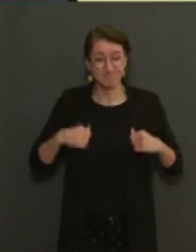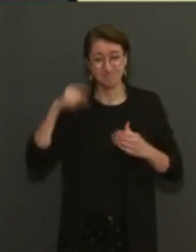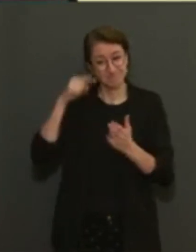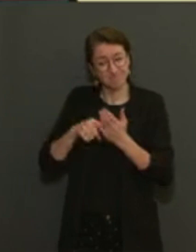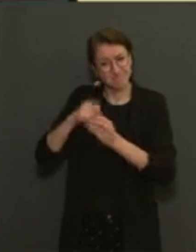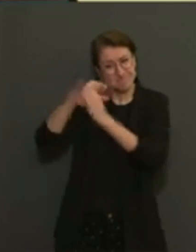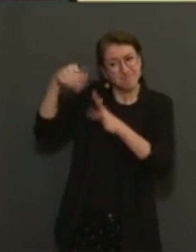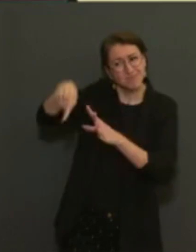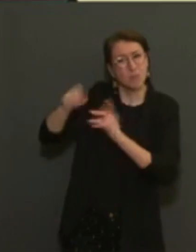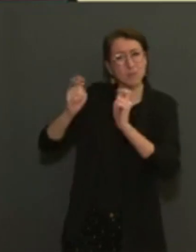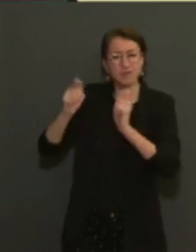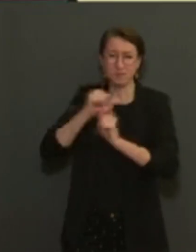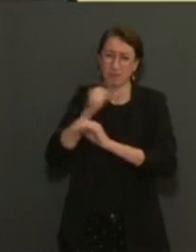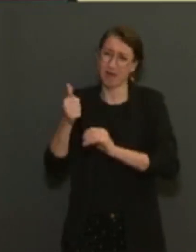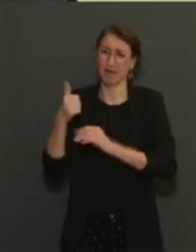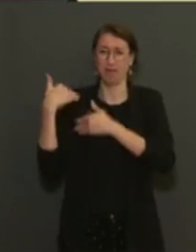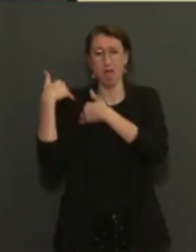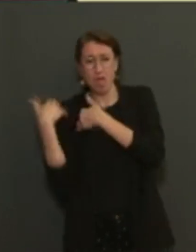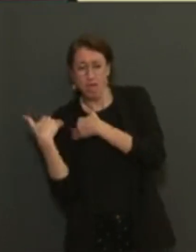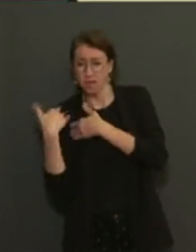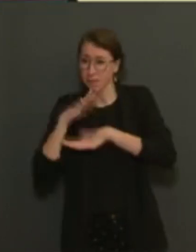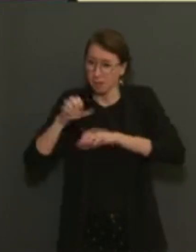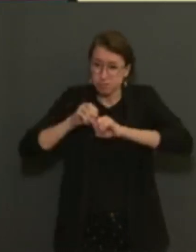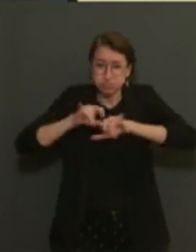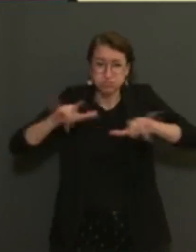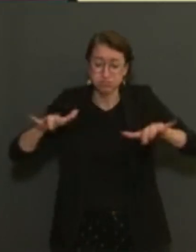auquel nous sommes confrontés.